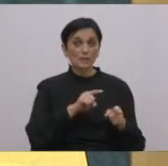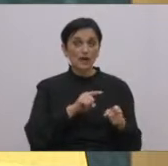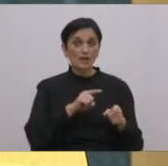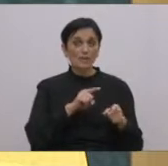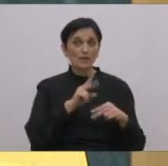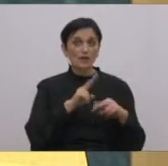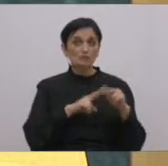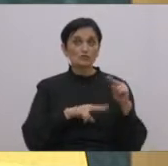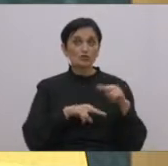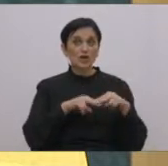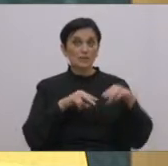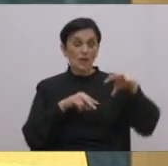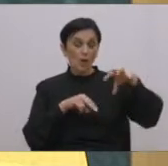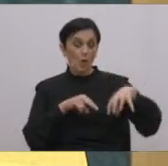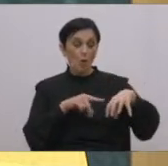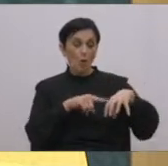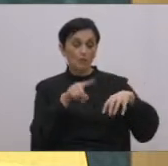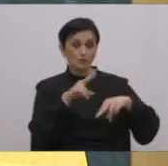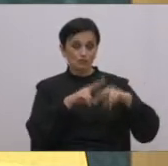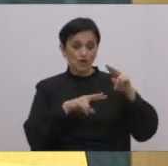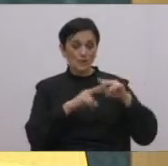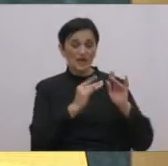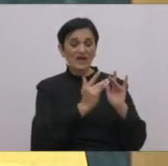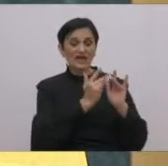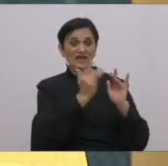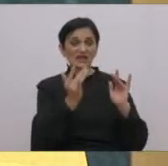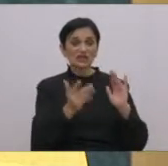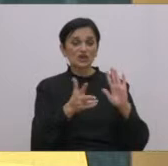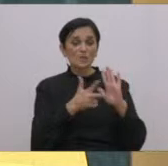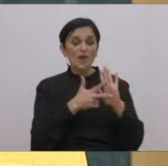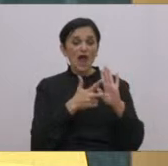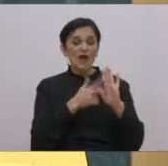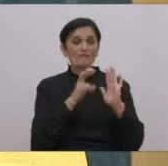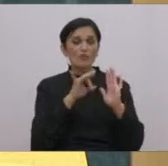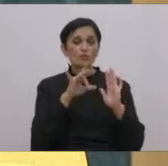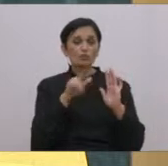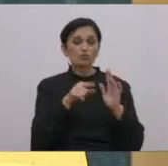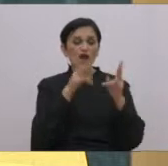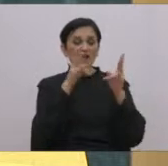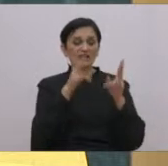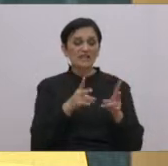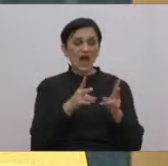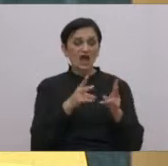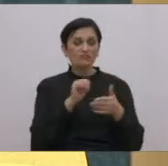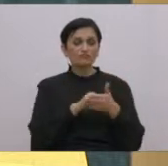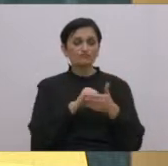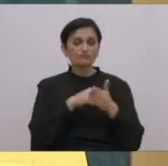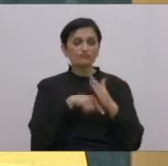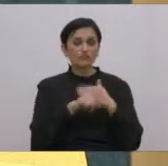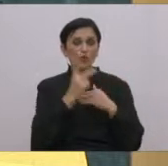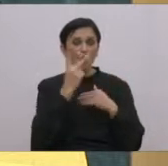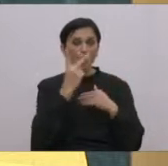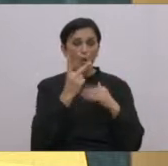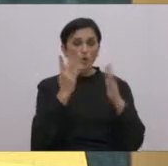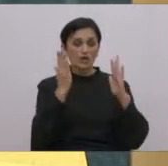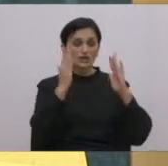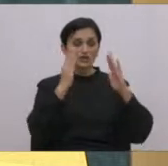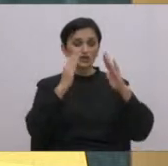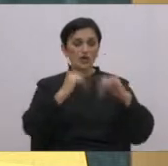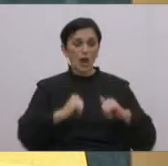შენებარე ობიექტზე, შენებარე ხიდზე მოხდა მერვე ბურჯის დაზიანება, რამაც გამოიწვია ორი მალის ნაშენის